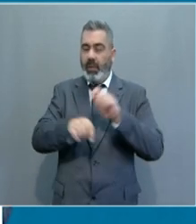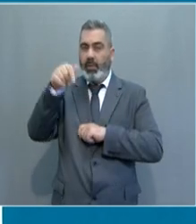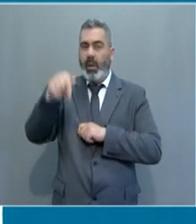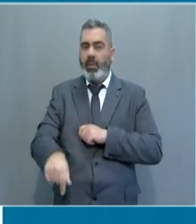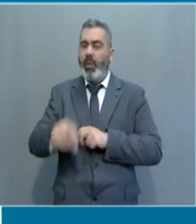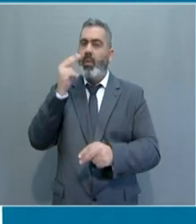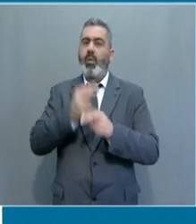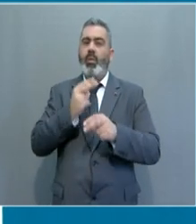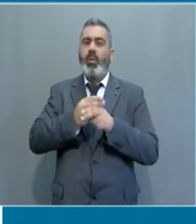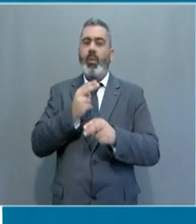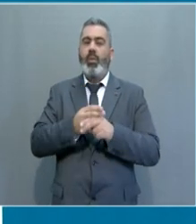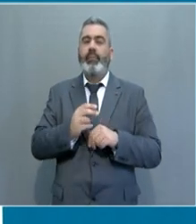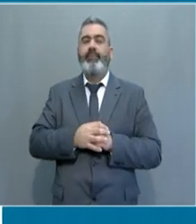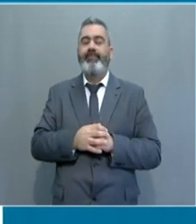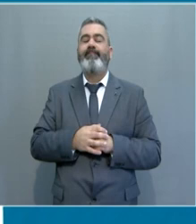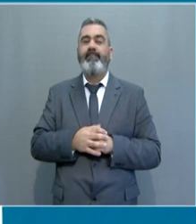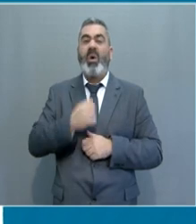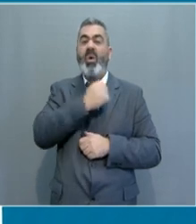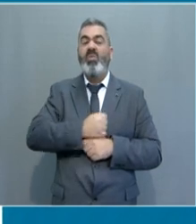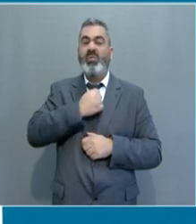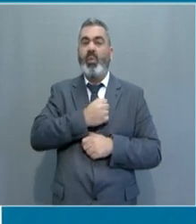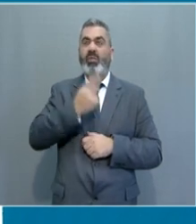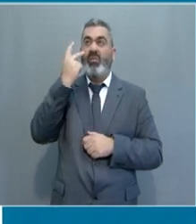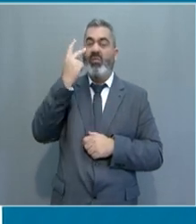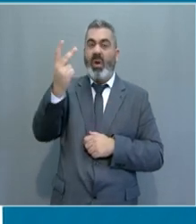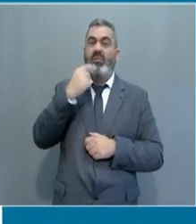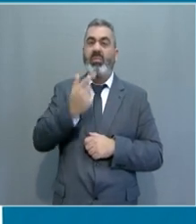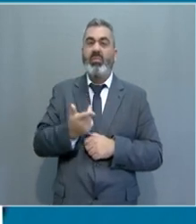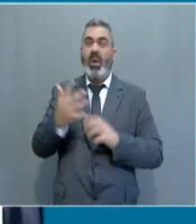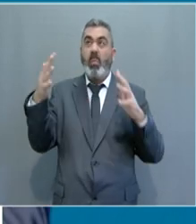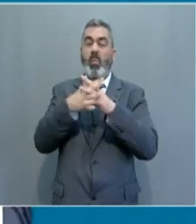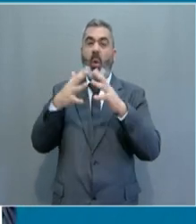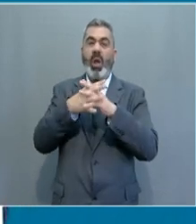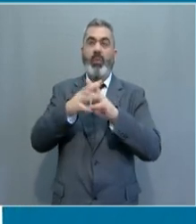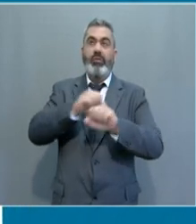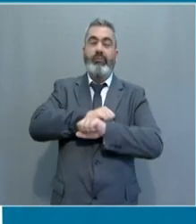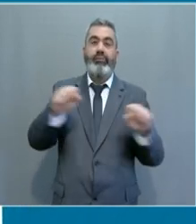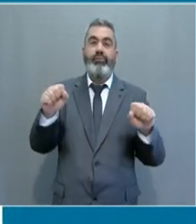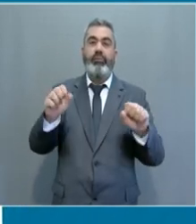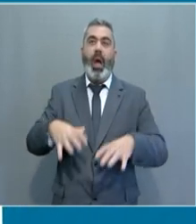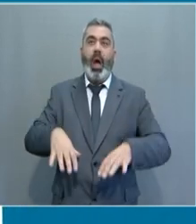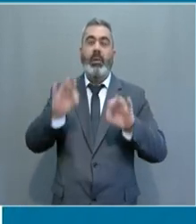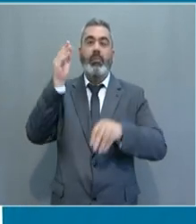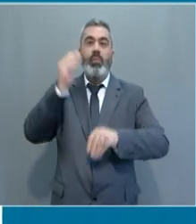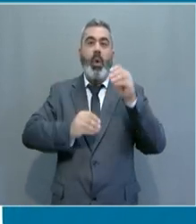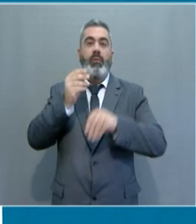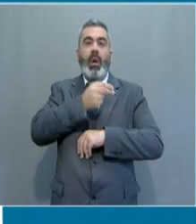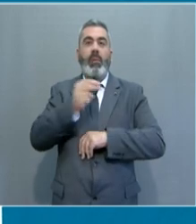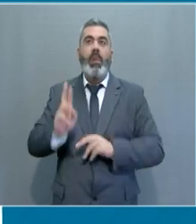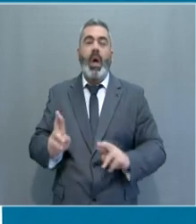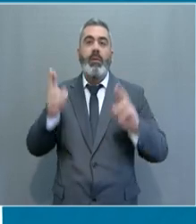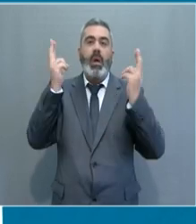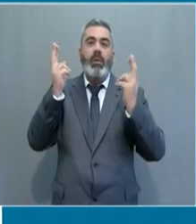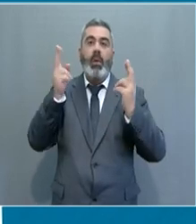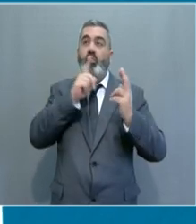που δυστυχώς εξαιτίας του πολέμου τα μαύρα σύννεφα της παγκόσμιας ενεργειακής κρίσης καλύπτουν και την Ευρώπη και